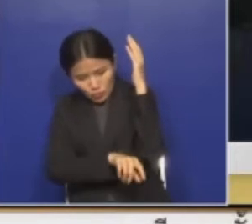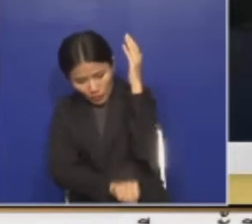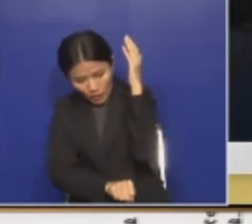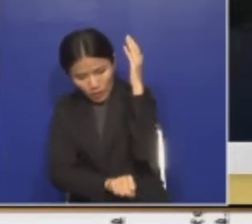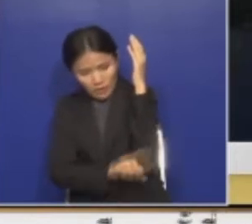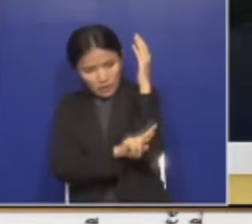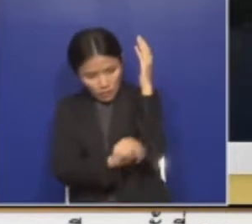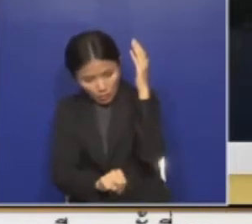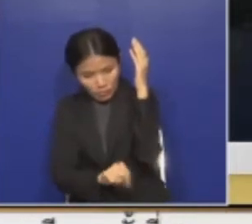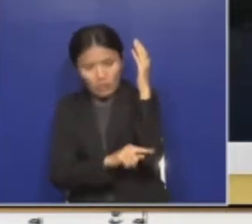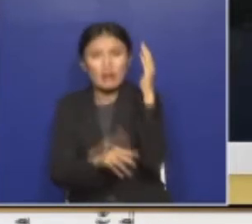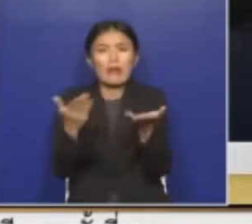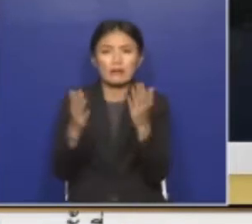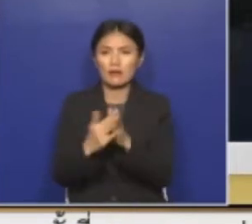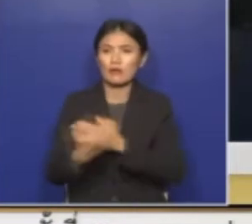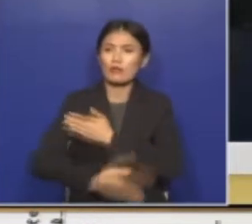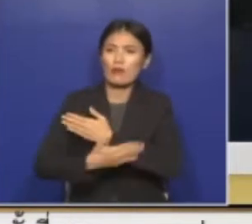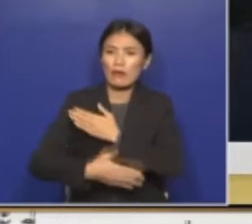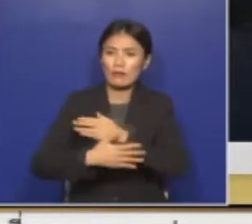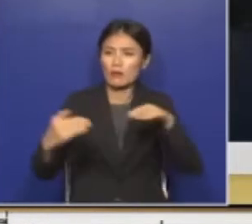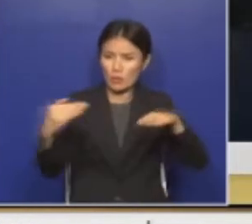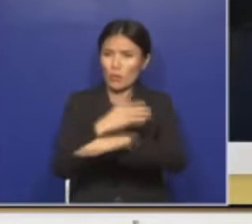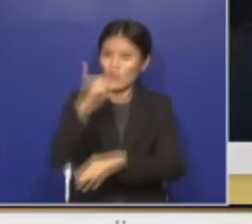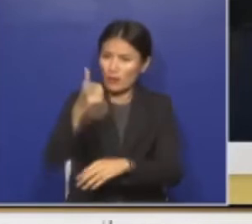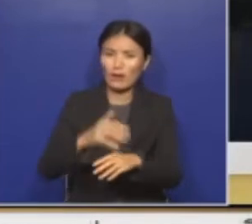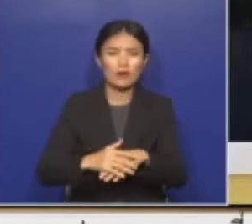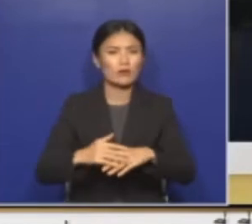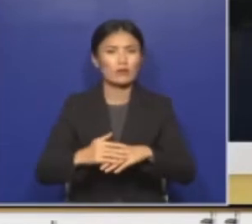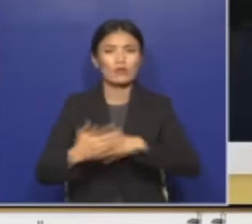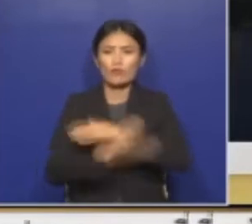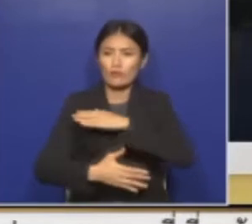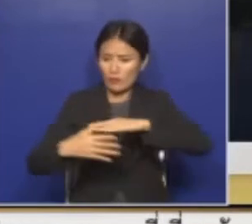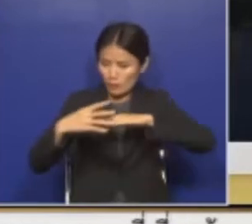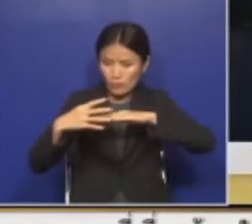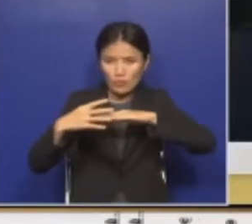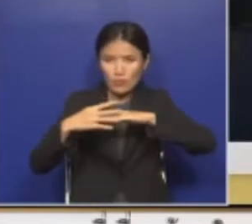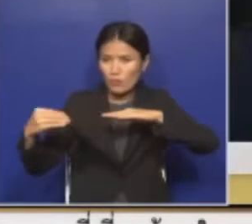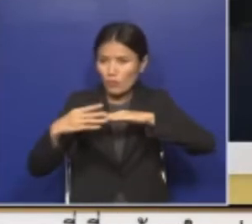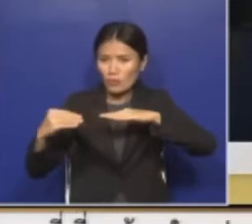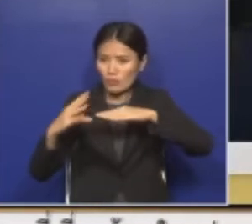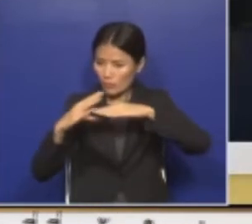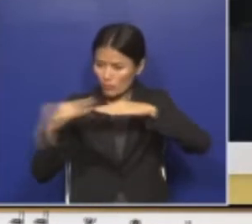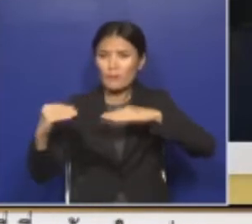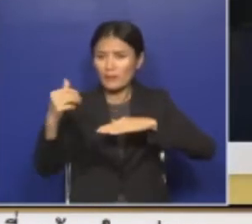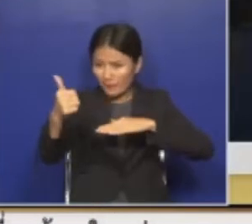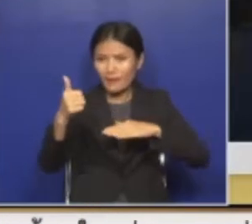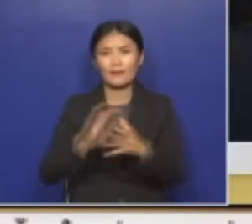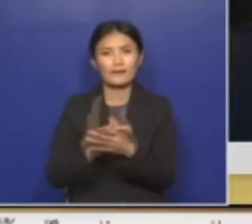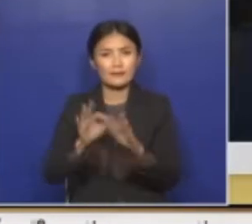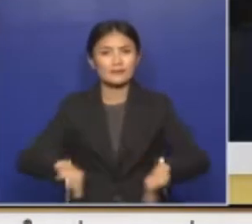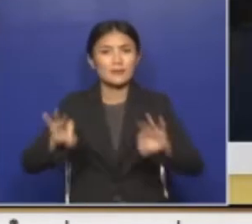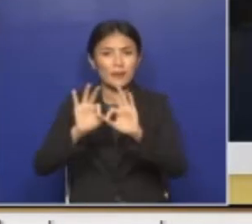หรือเวลารถไฟรางคู่ก็ทำใบแล้วรถไฟความเร็วสูงทำไม่ได้ครับแต่ที่สำคัญที่สุดนะครับก็